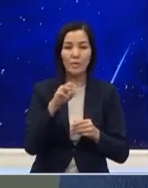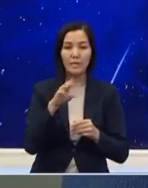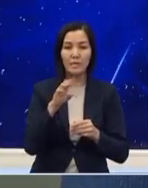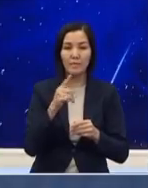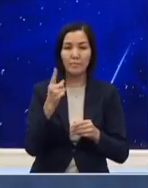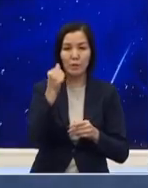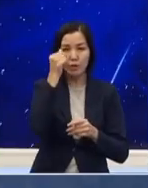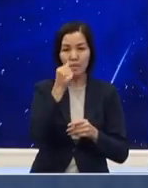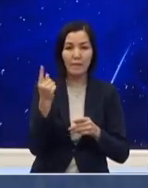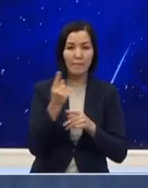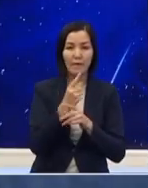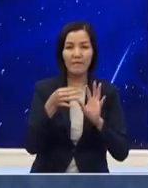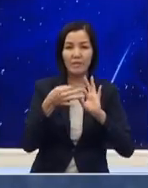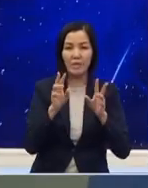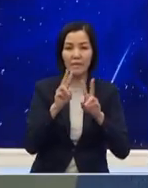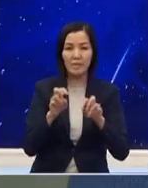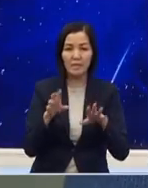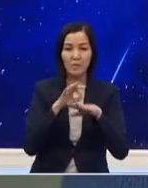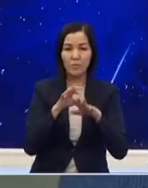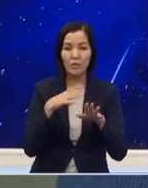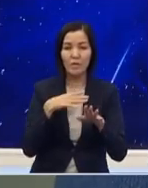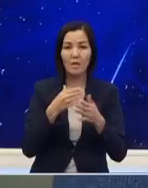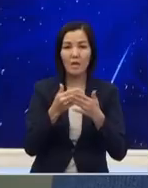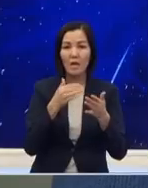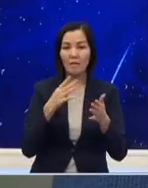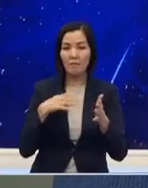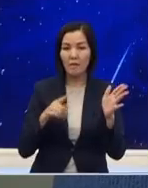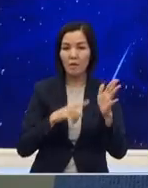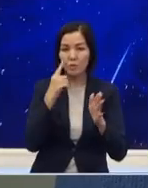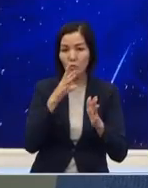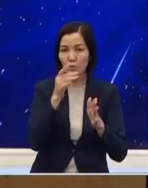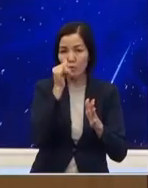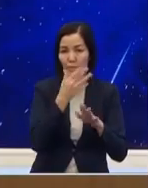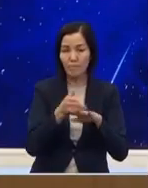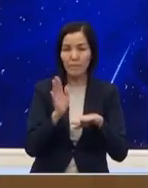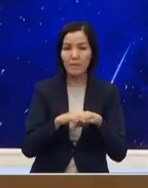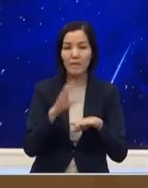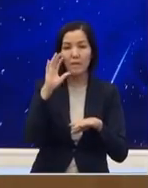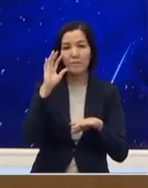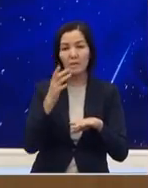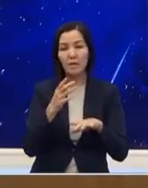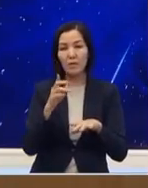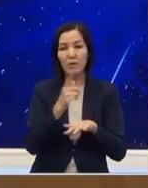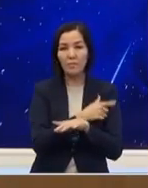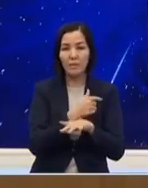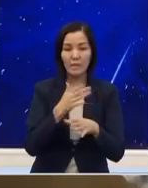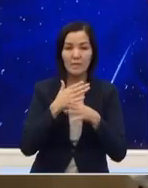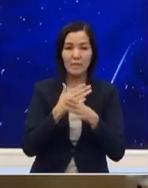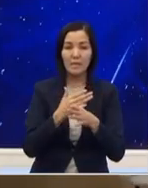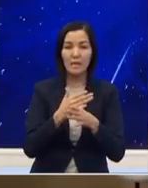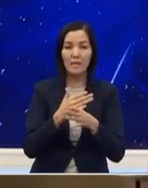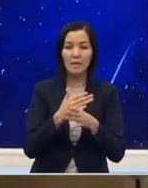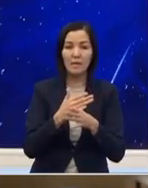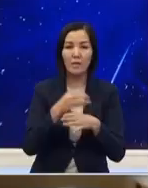рет өтеміз осы орталықтан. Бала ол кезде сөйлемеген болатын, қазір сөйлейді. Психологиялық, медициналық, педагогтық